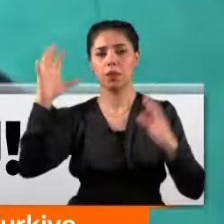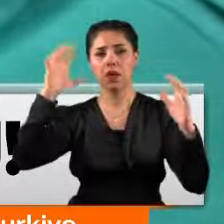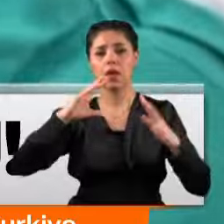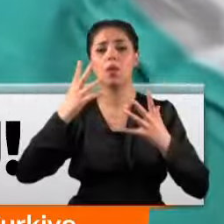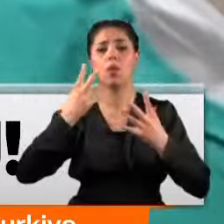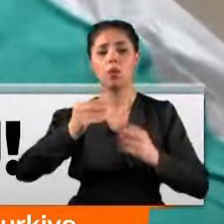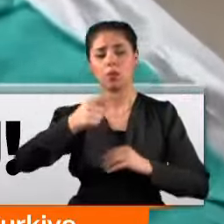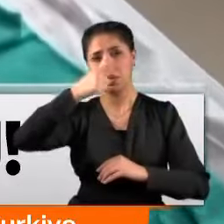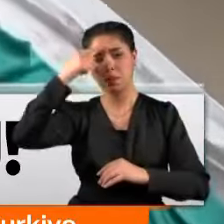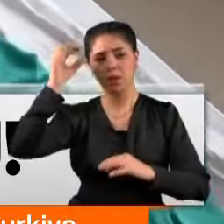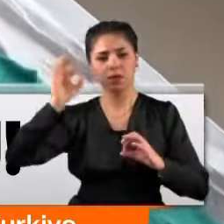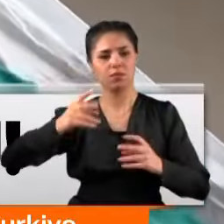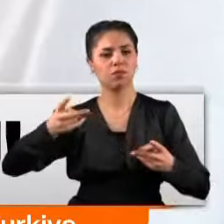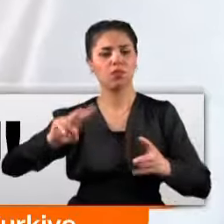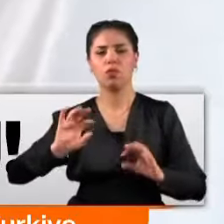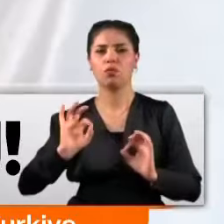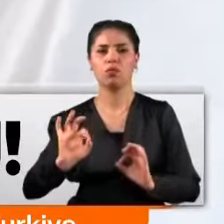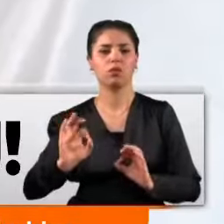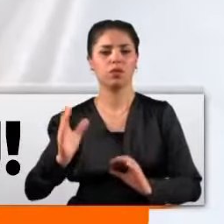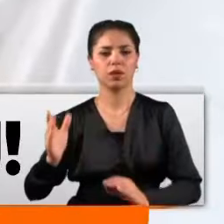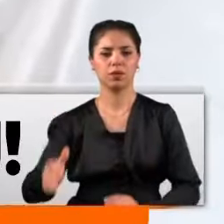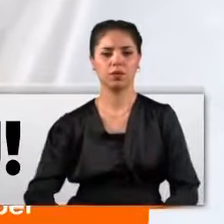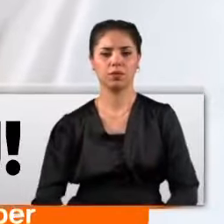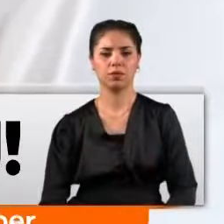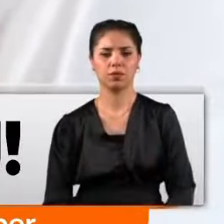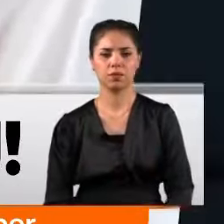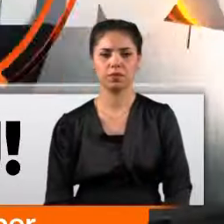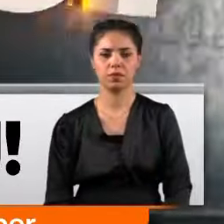yağmasa belki de şimdi hayatta değildi.